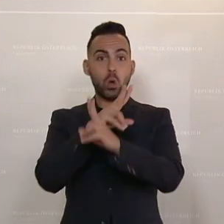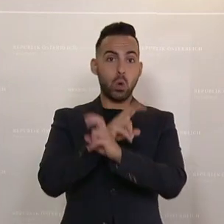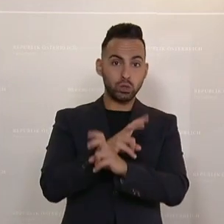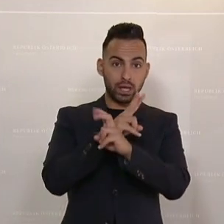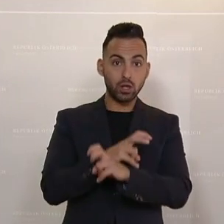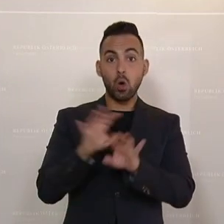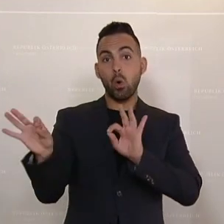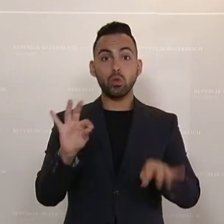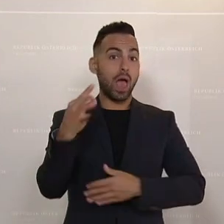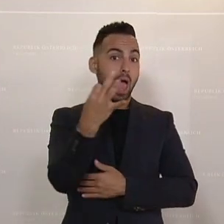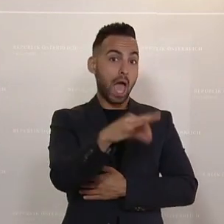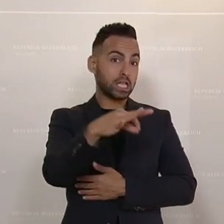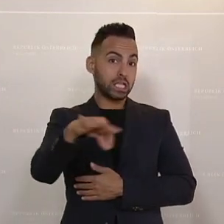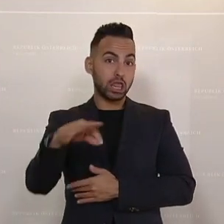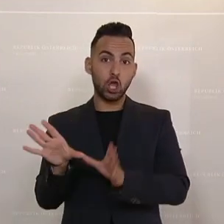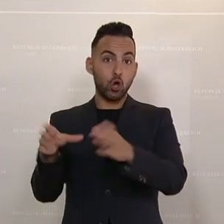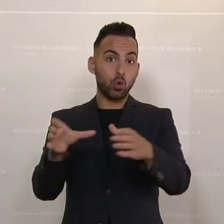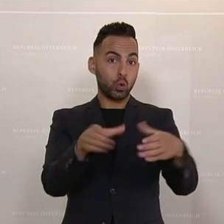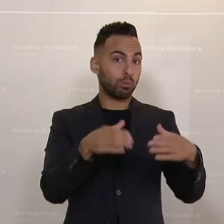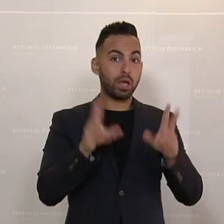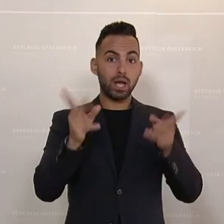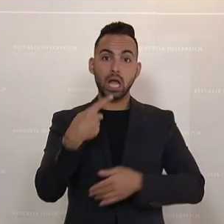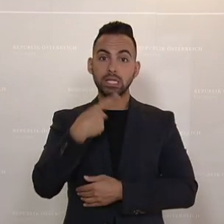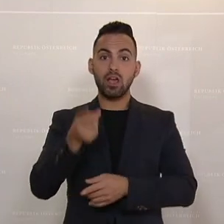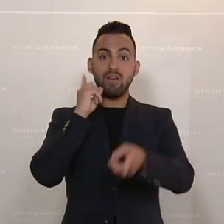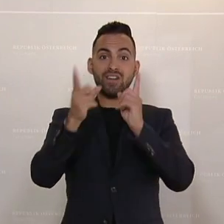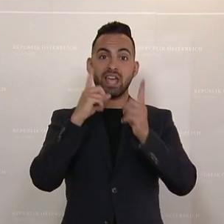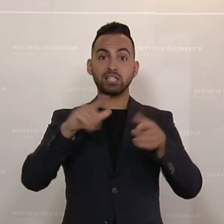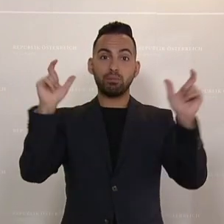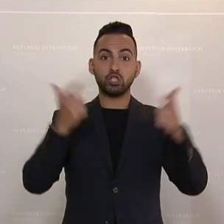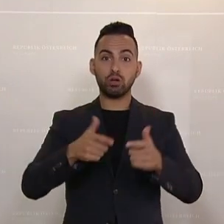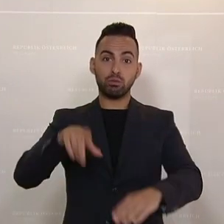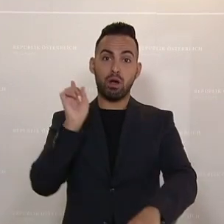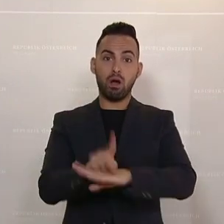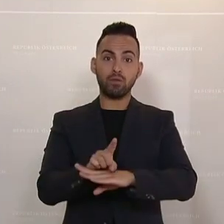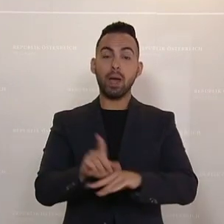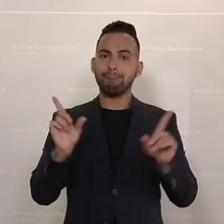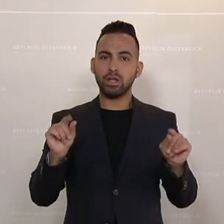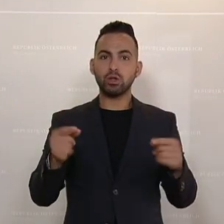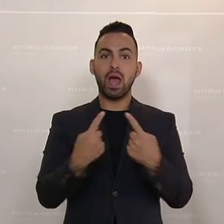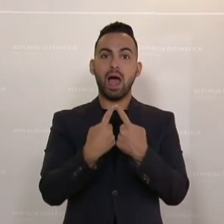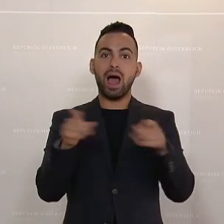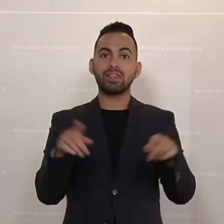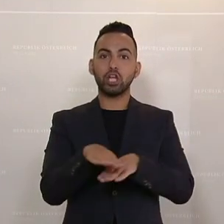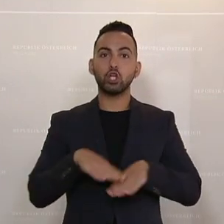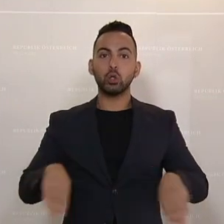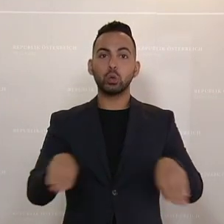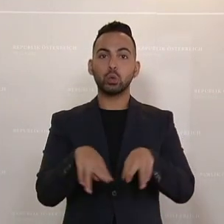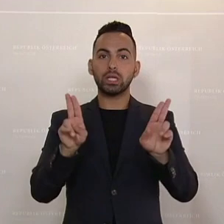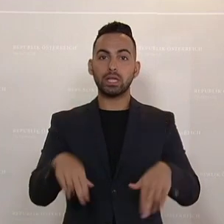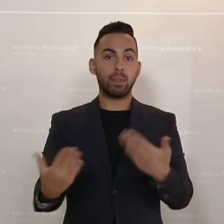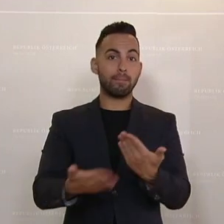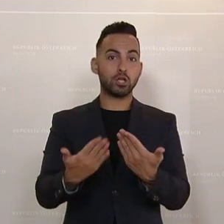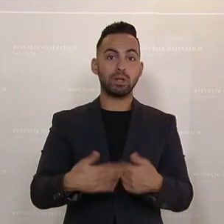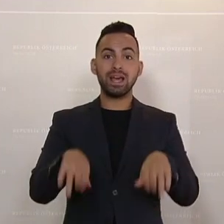Ermessen einzelne Gruppen, Verkehrsbeschränkungen zu erlassen, die so weitreichend sein können, dass auch andere grundrechtliche Freiheiten, wie zum Beispiel